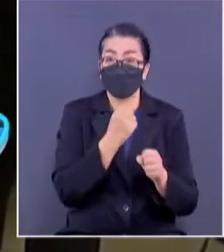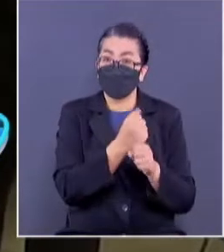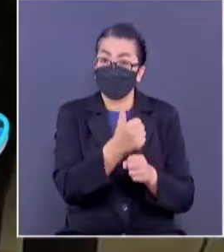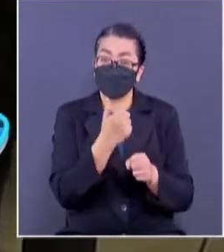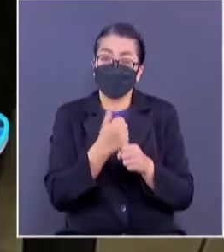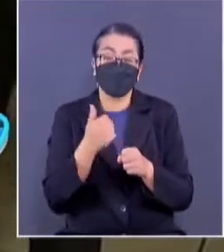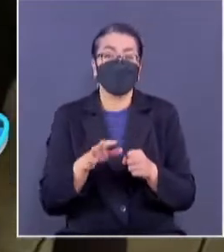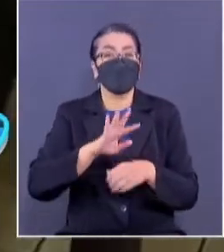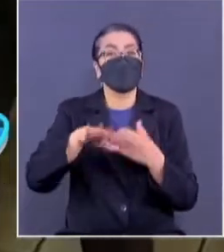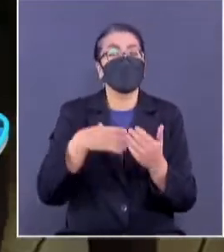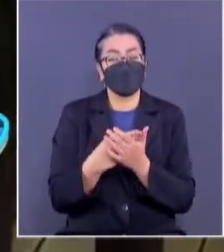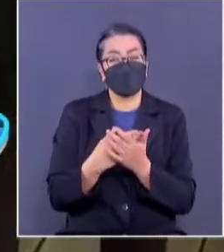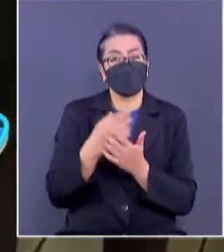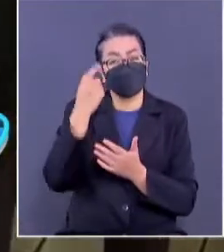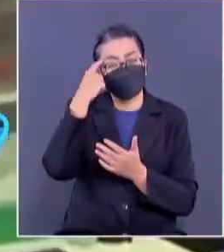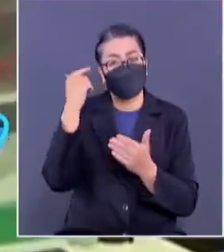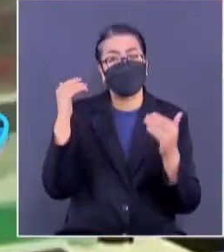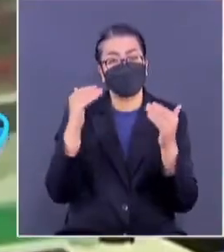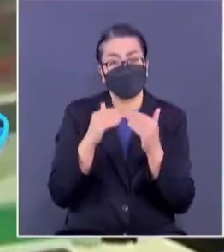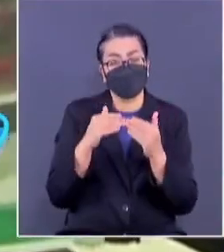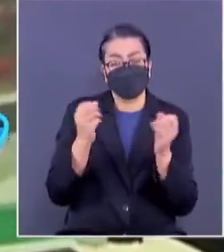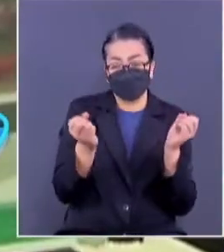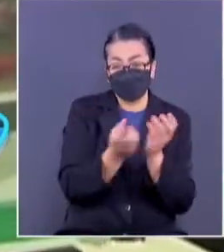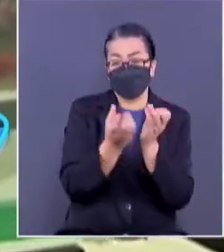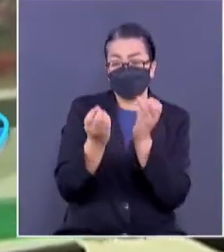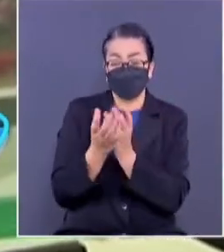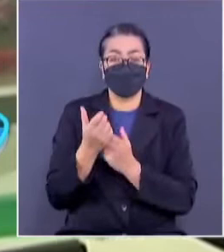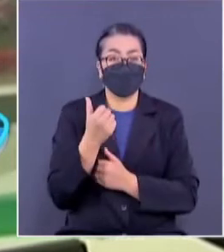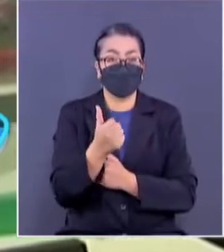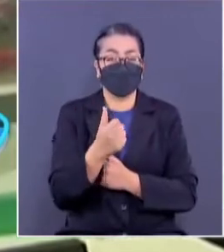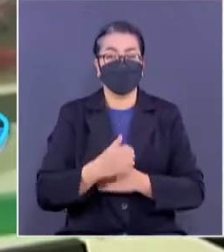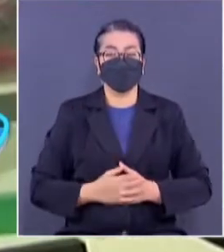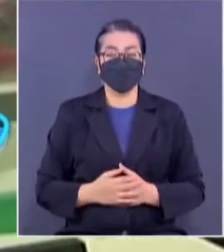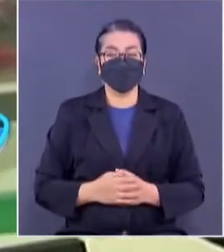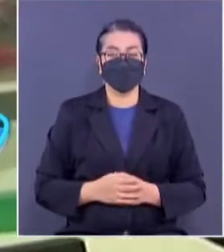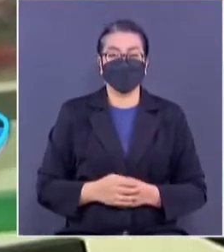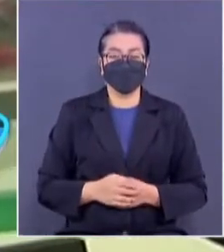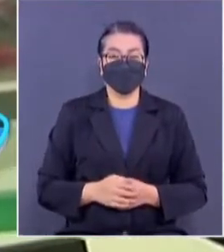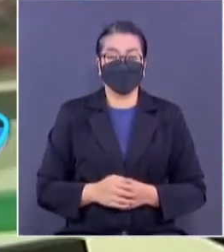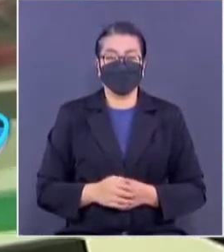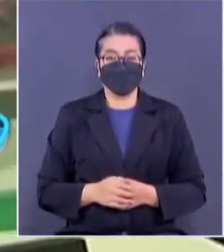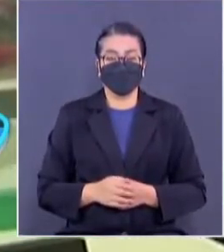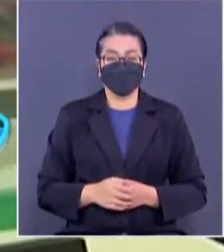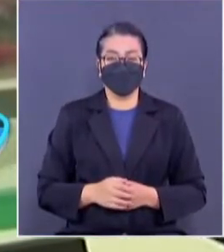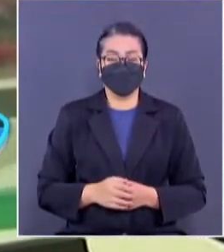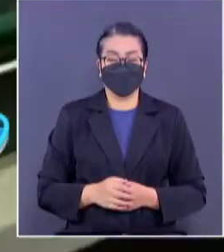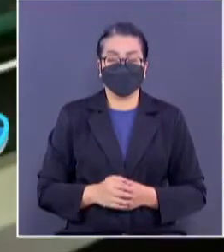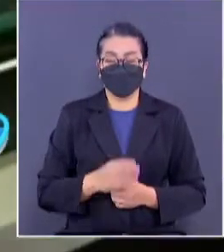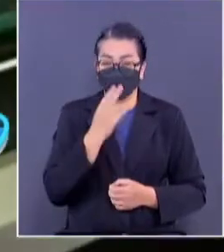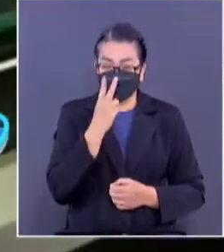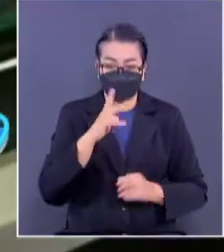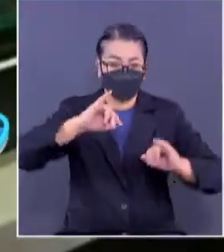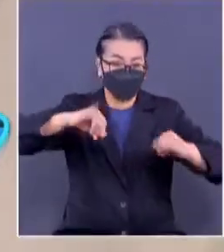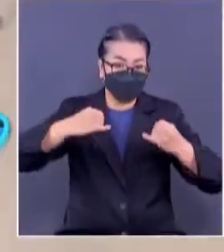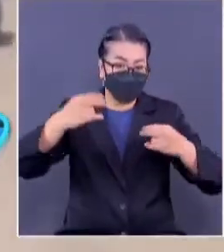ทุกอย่างเป็นไปได้หมดมีสิทธิ์ที่จะเกิดขึ้นได้หมดทุกอย่างครับก็ทำการที่นี้ไปต่อกันที่ด้านสถานการณ์ความขัดแย้งในยูเครน